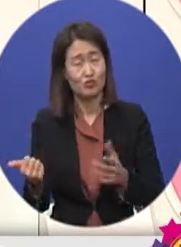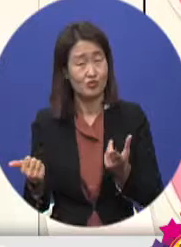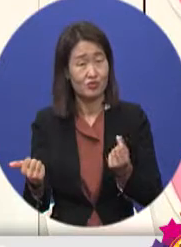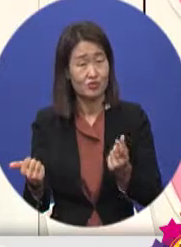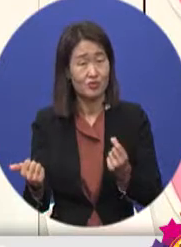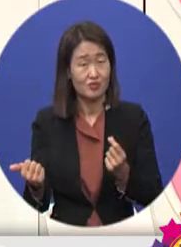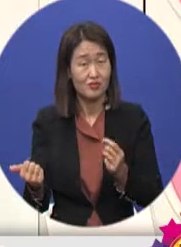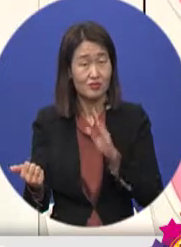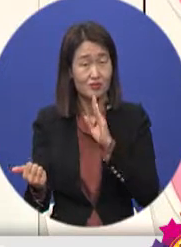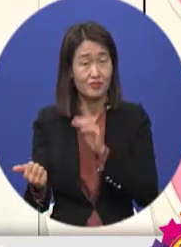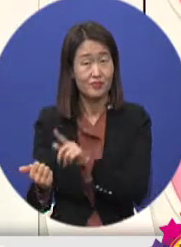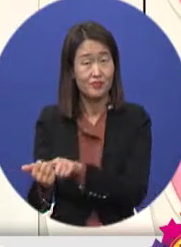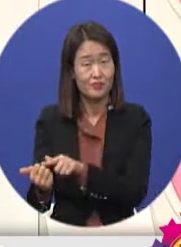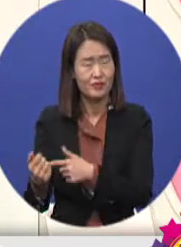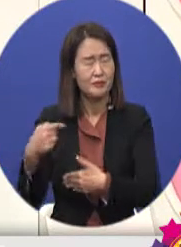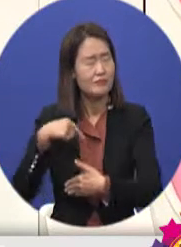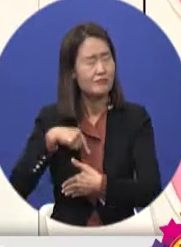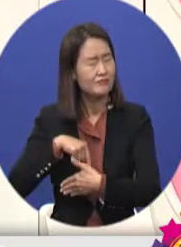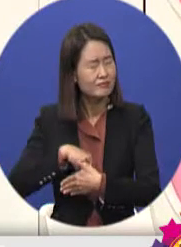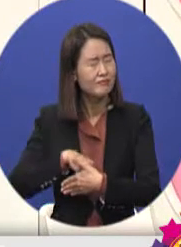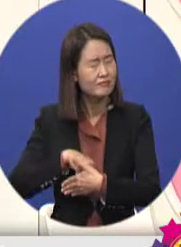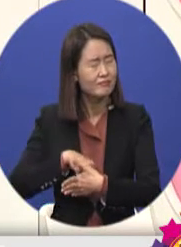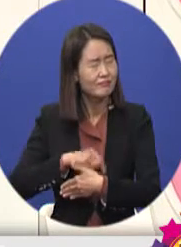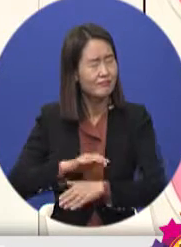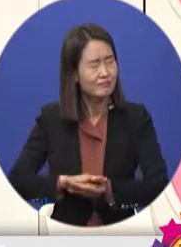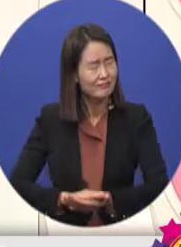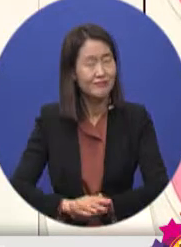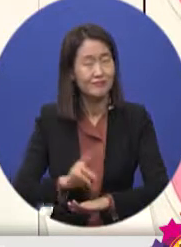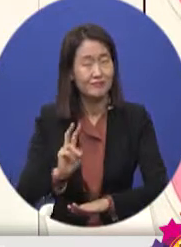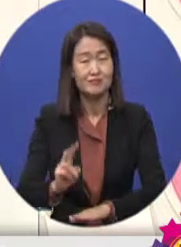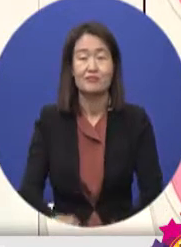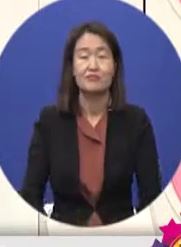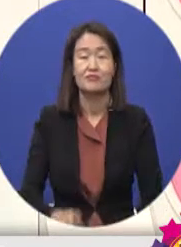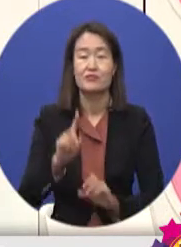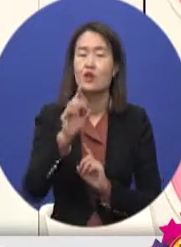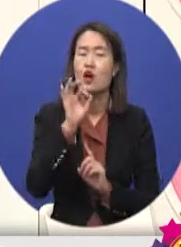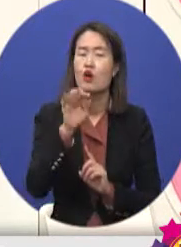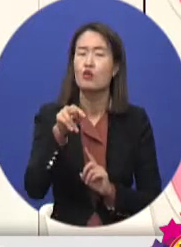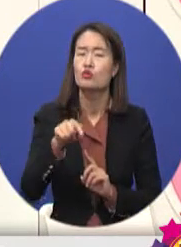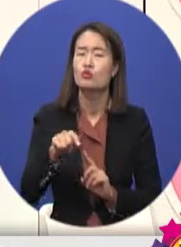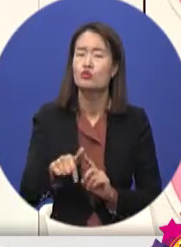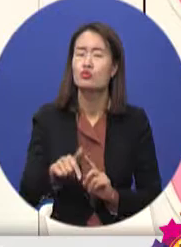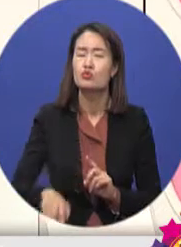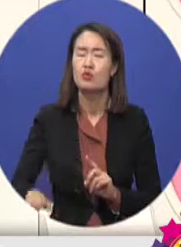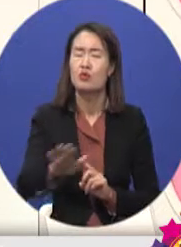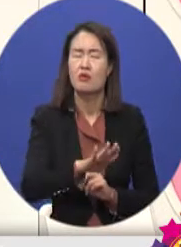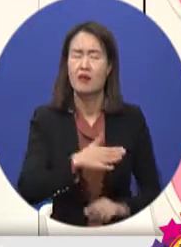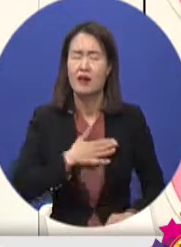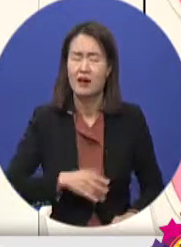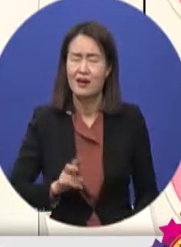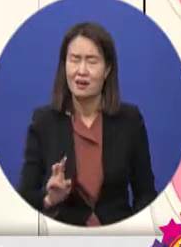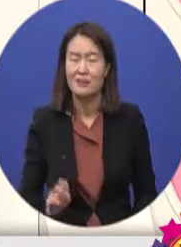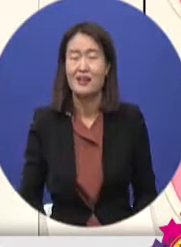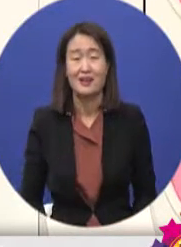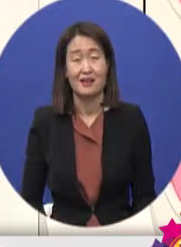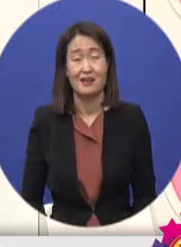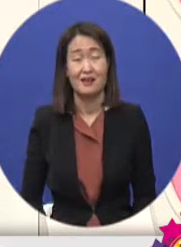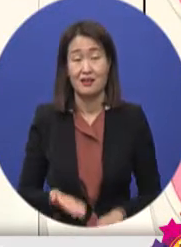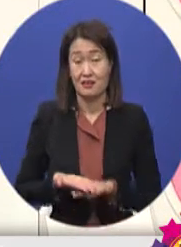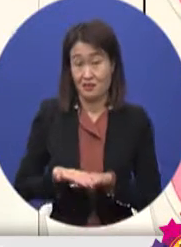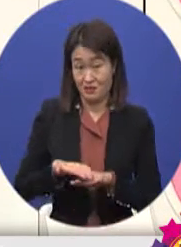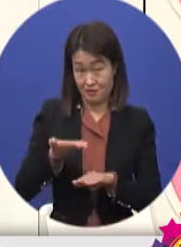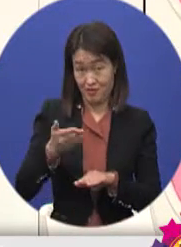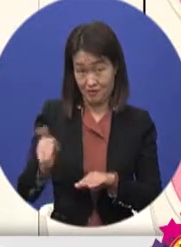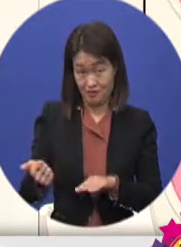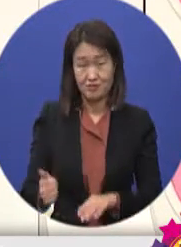분은 우리 가슴속에 길이길이 남아있을 겁니다. 이영숙 씨라고 여러분들 아실 거예요. 에휴, 그 선배님도